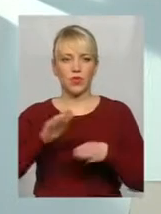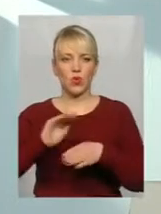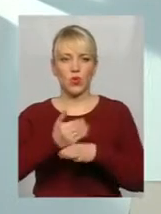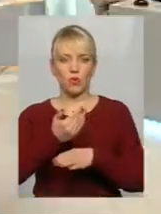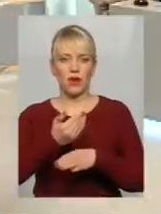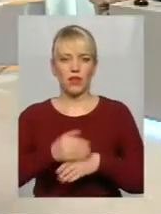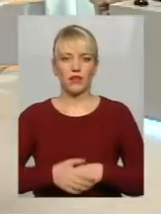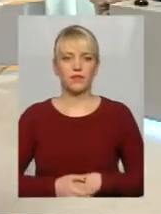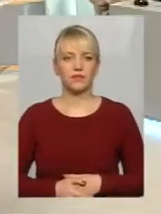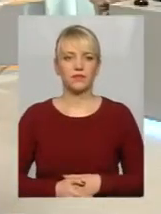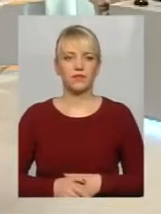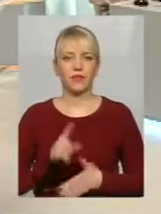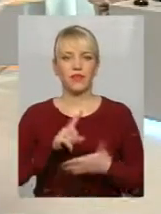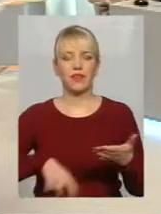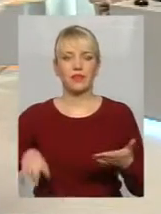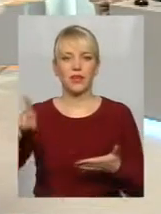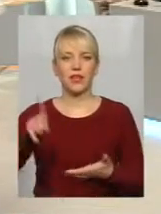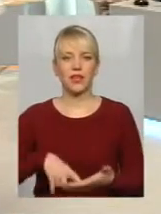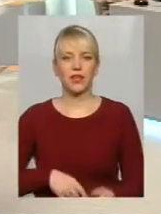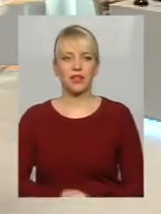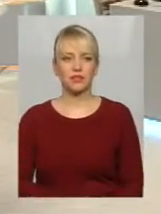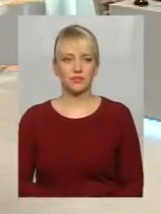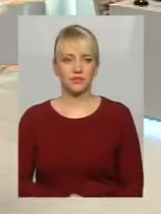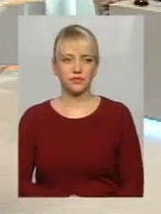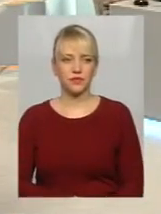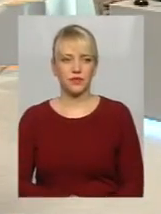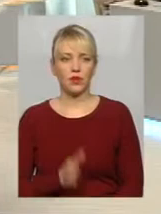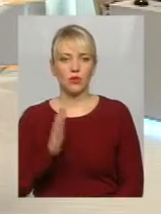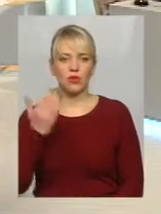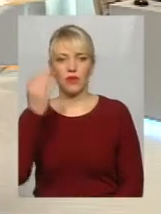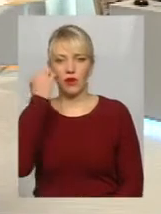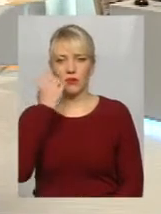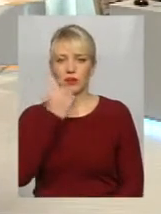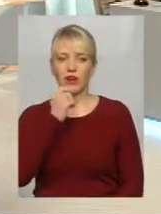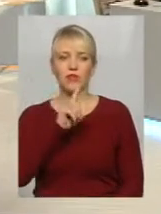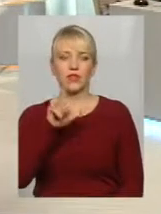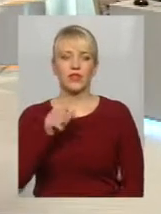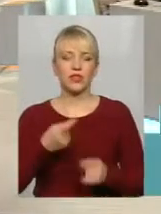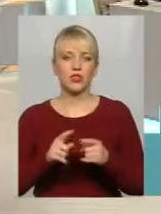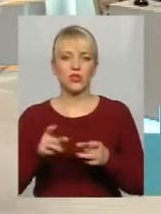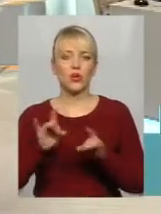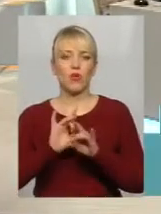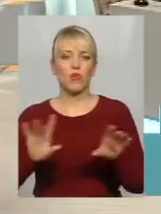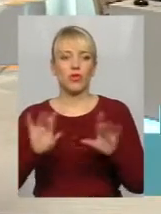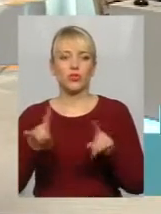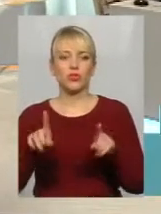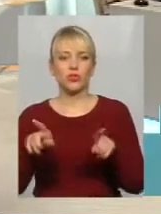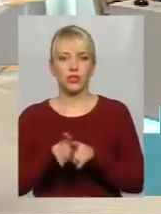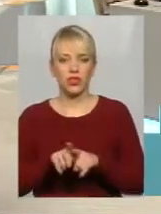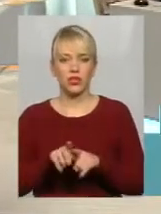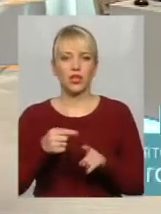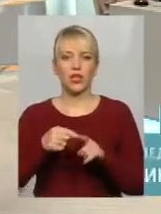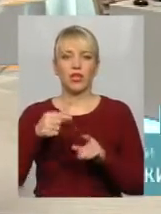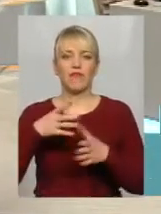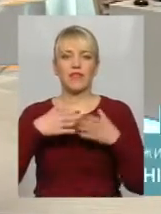постанови. Відмінили, скажімо так. Я зрозумів. Що ж, буду вам дякувати за те, що пояснили все ж таки, що таке означає